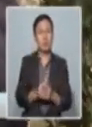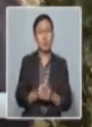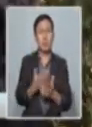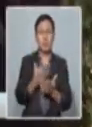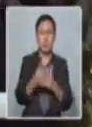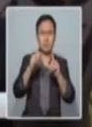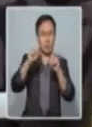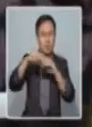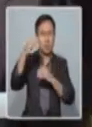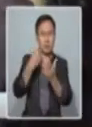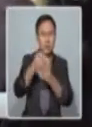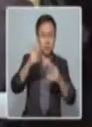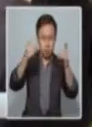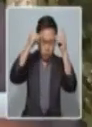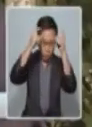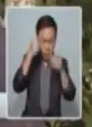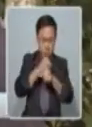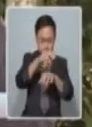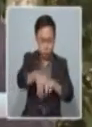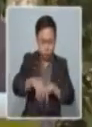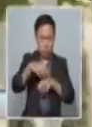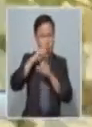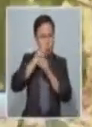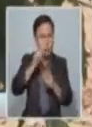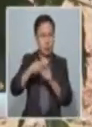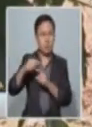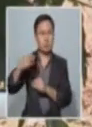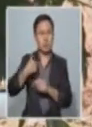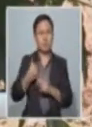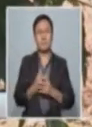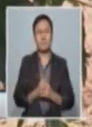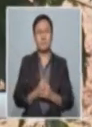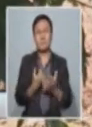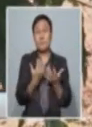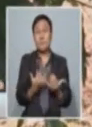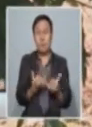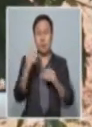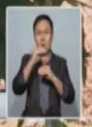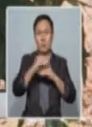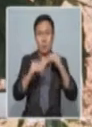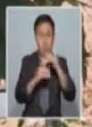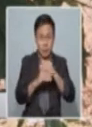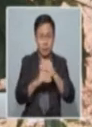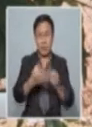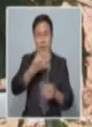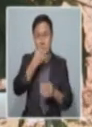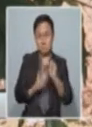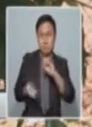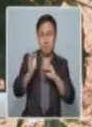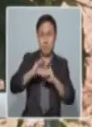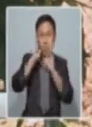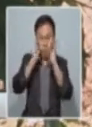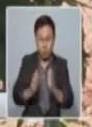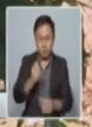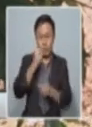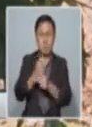วบ้างมาค่าไถปลูกอ้อยปลูกอะไรบ้างเนี่ย สินเชื่อในโครงการที่เป็นอาชีพเสริมนี่นะครับสำหรับเก